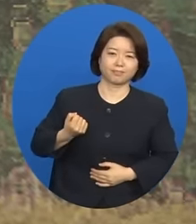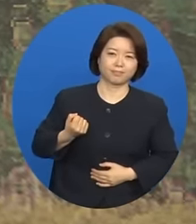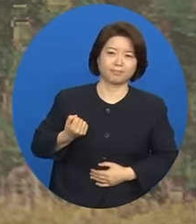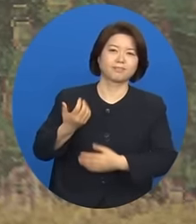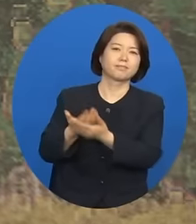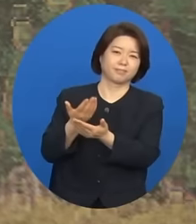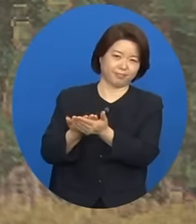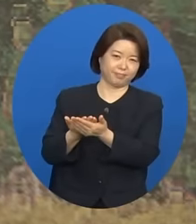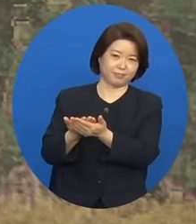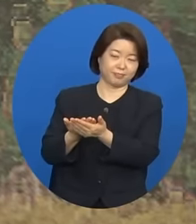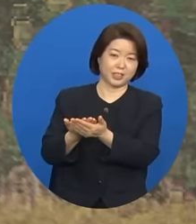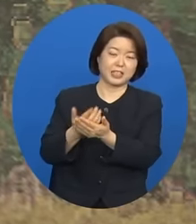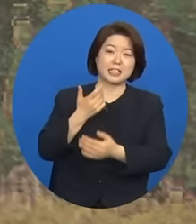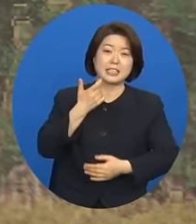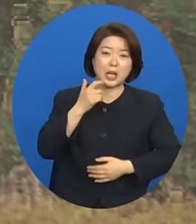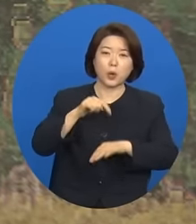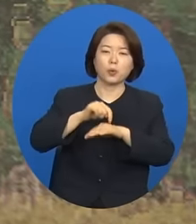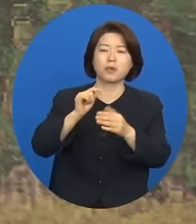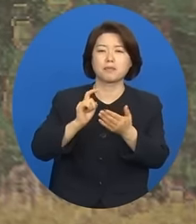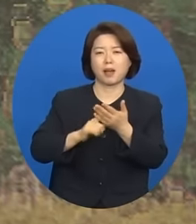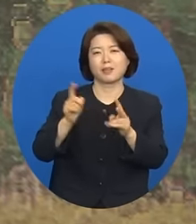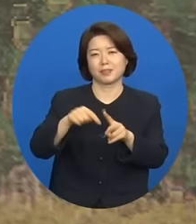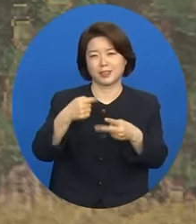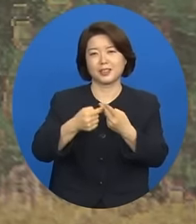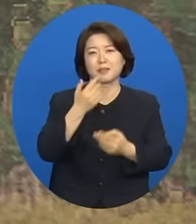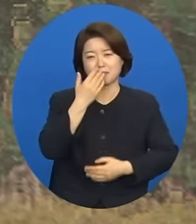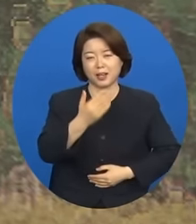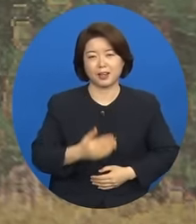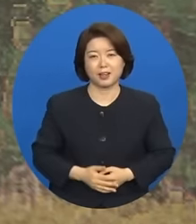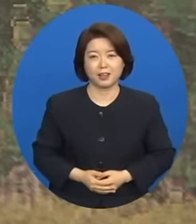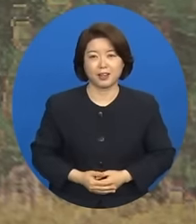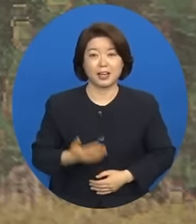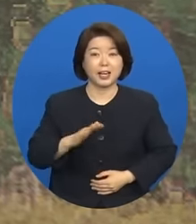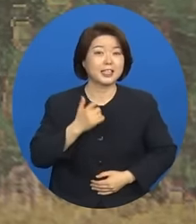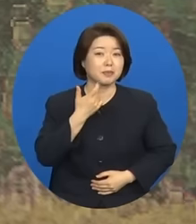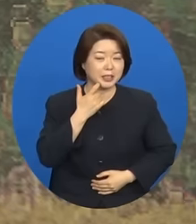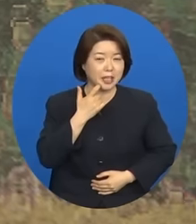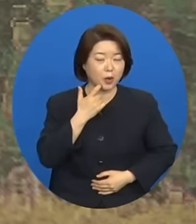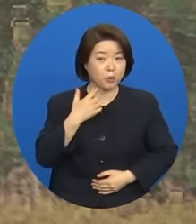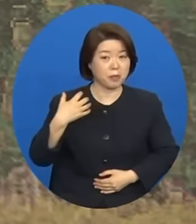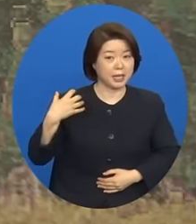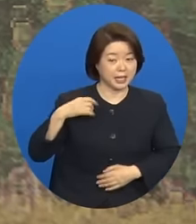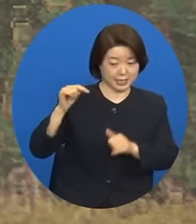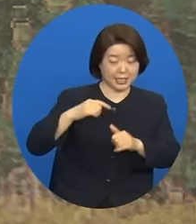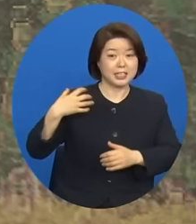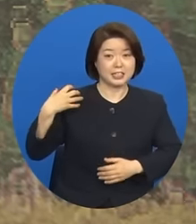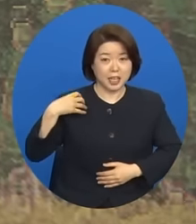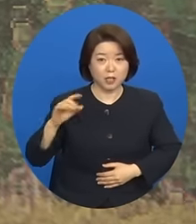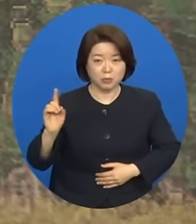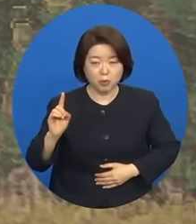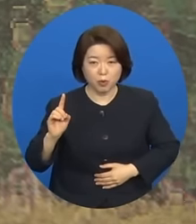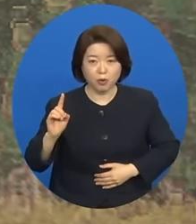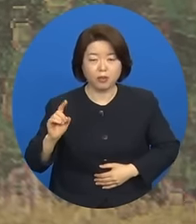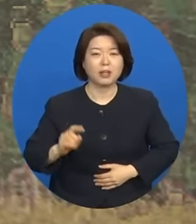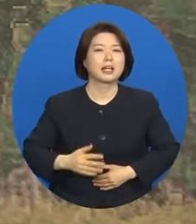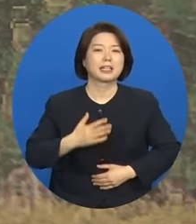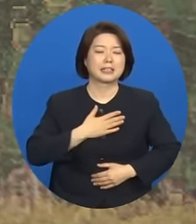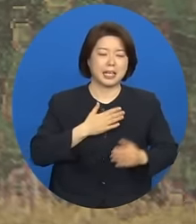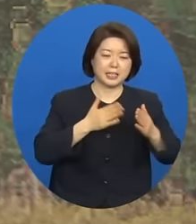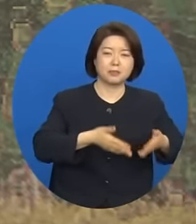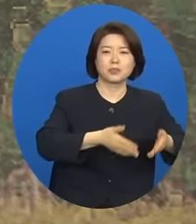이 마음은 이해는 되지만 야곱의 사명은 내 집 세우는 게 아닙니다. 하나님의 집을 세우는